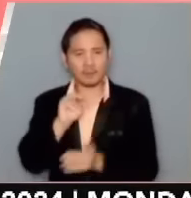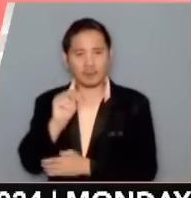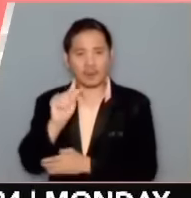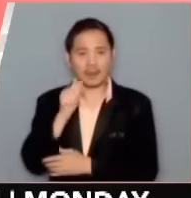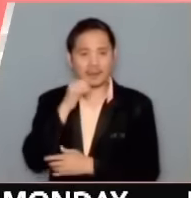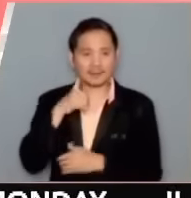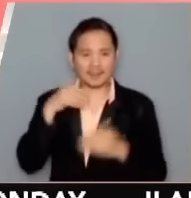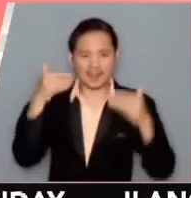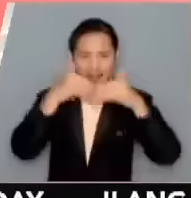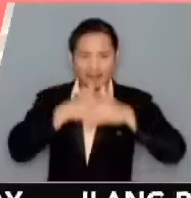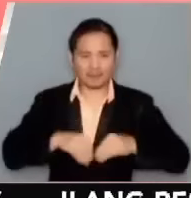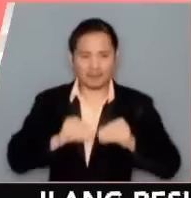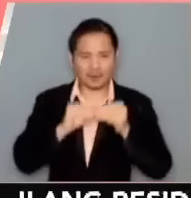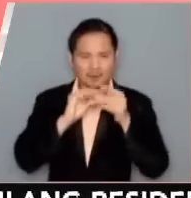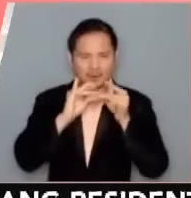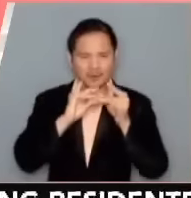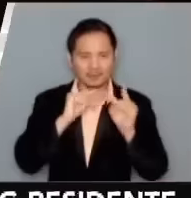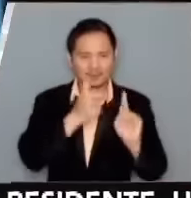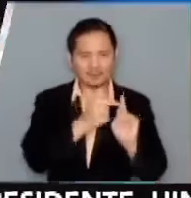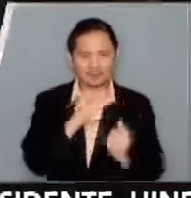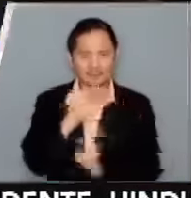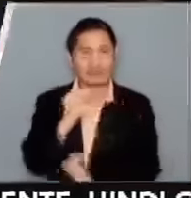si Nico Wahe.